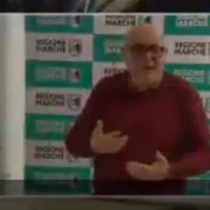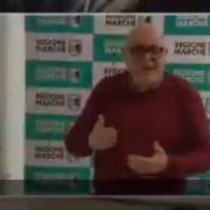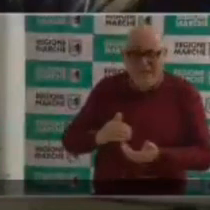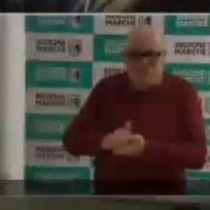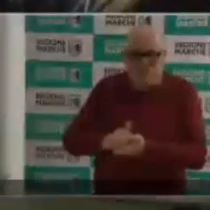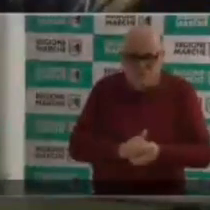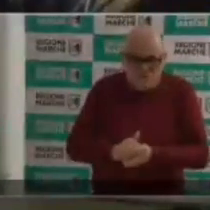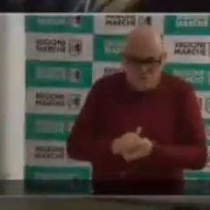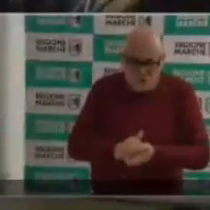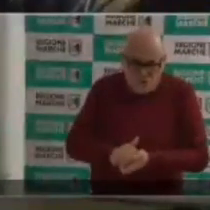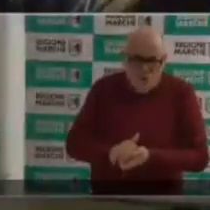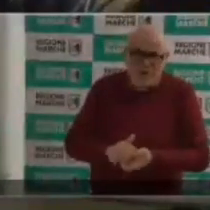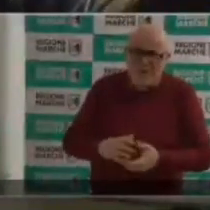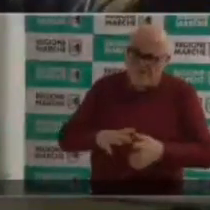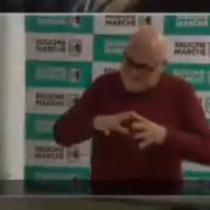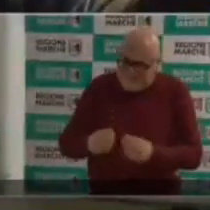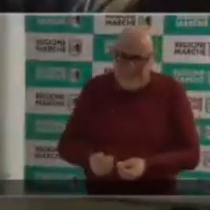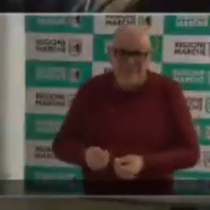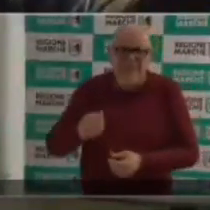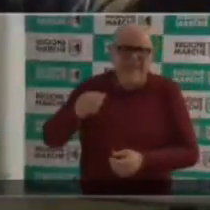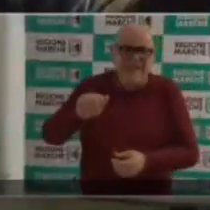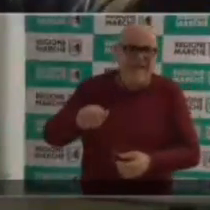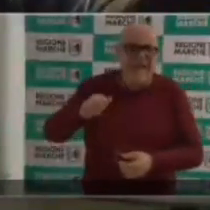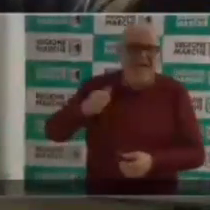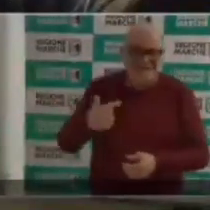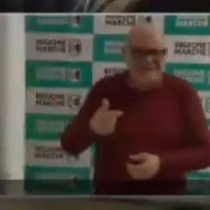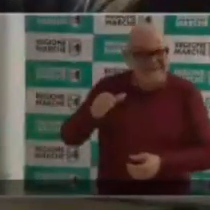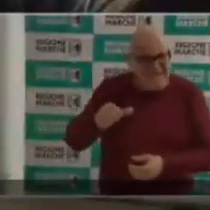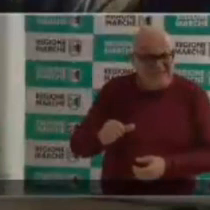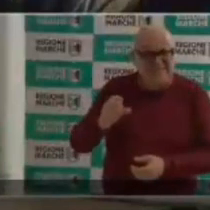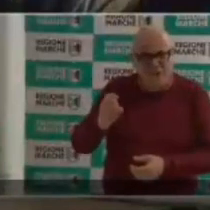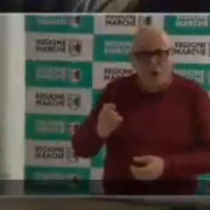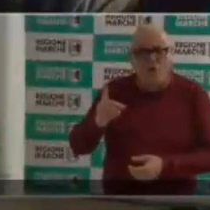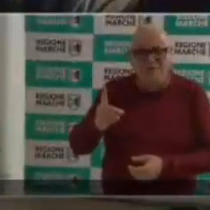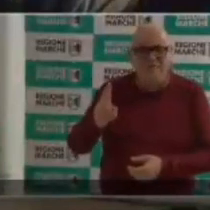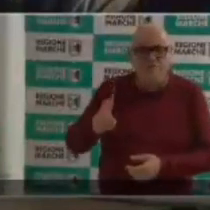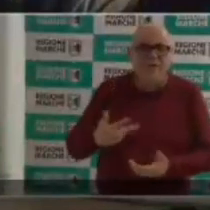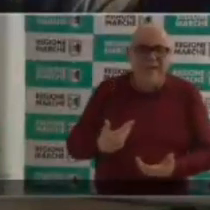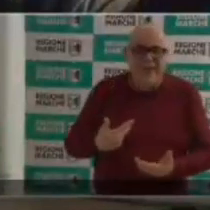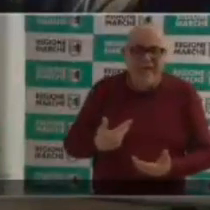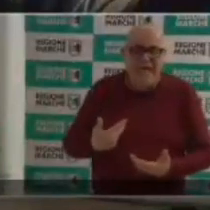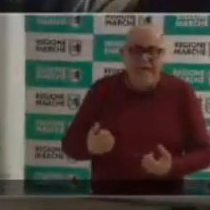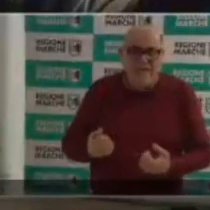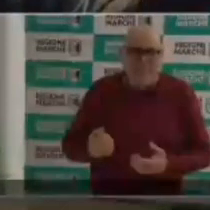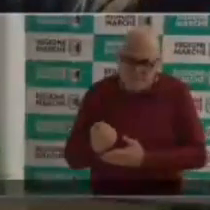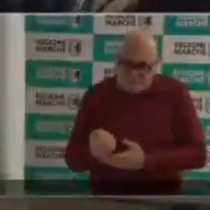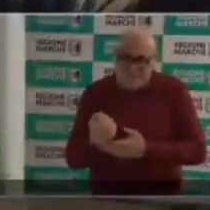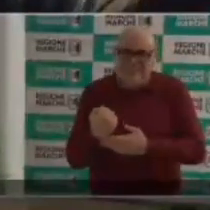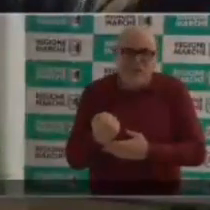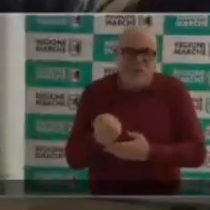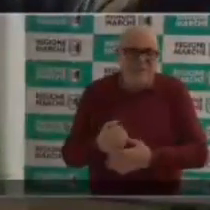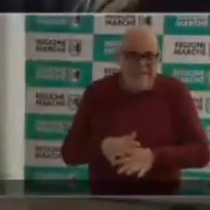le APS, le ODV. Guardate che la tenuta di certi territori dipende dalla presenza, oltre che di